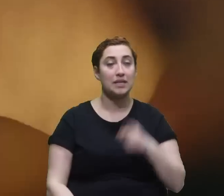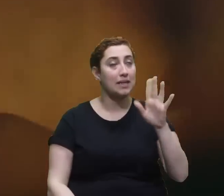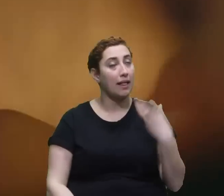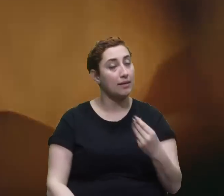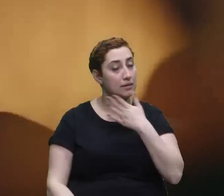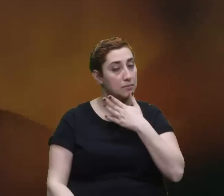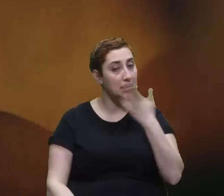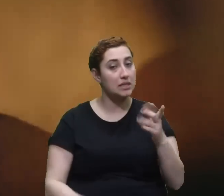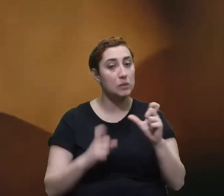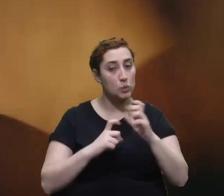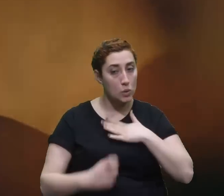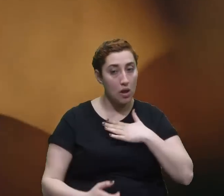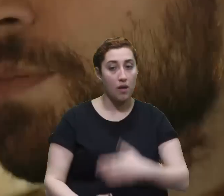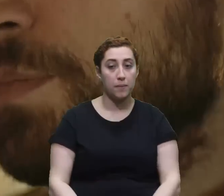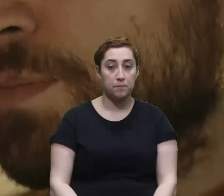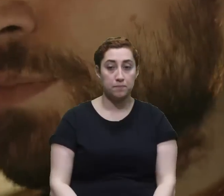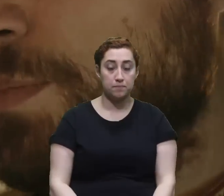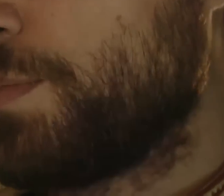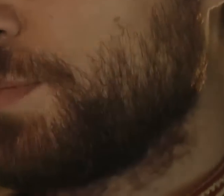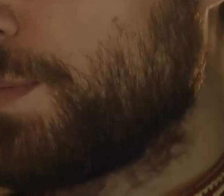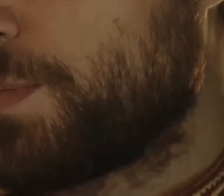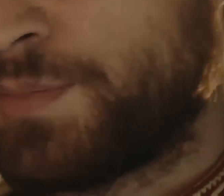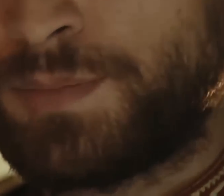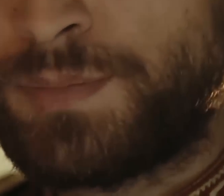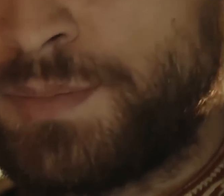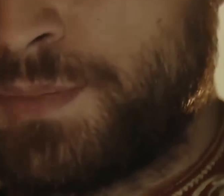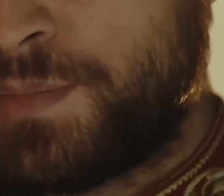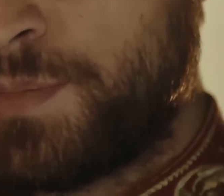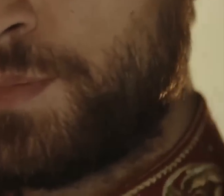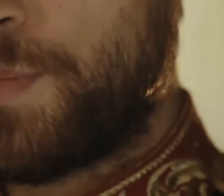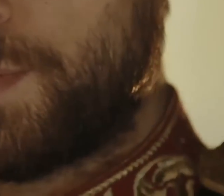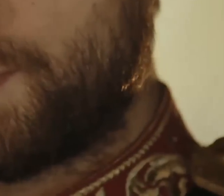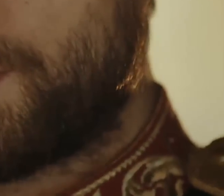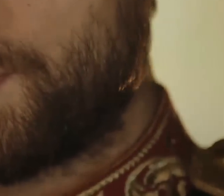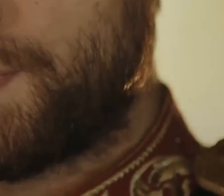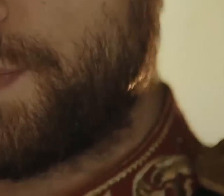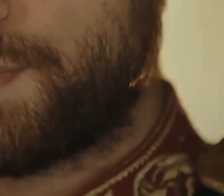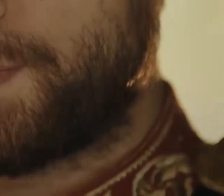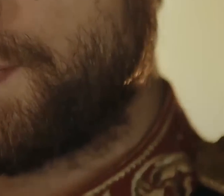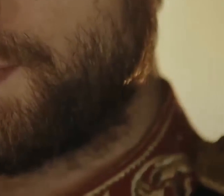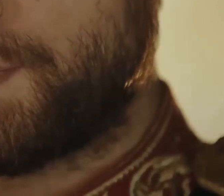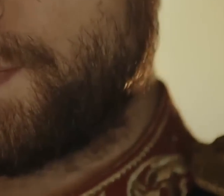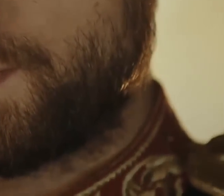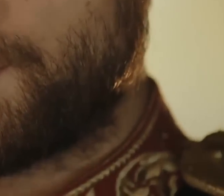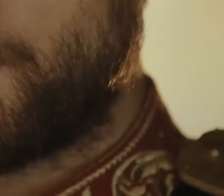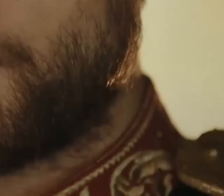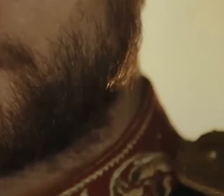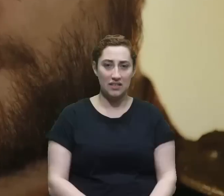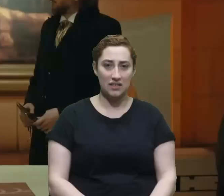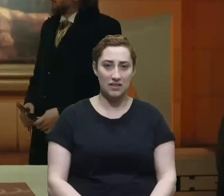Siz en iyisini bilirsiniz sultan. Sultan bakışlarını önünde gezdirerek düşünüyor. Server Yüce